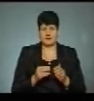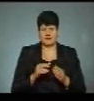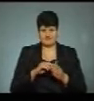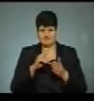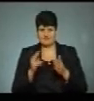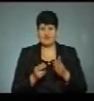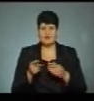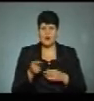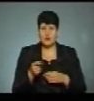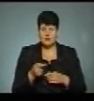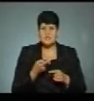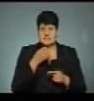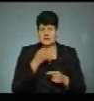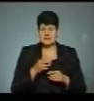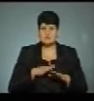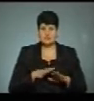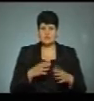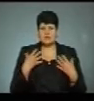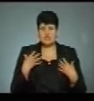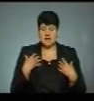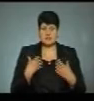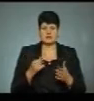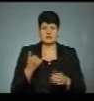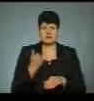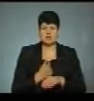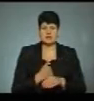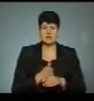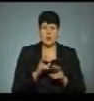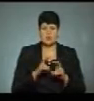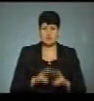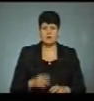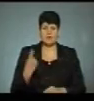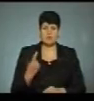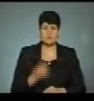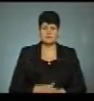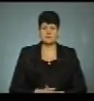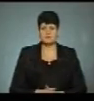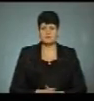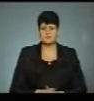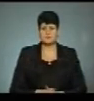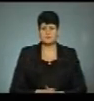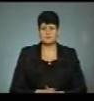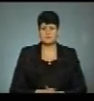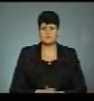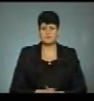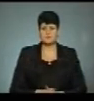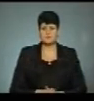сьогодні повідомив заступник начальника управління стратегічних розслідувань Нацполіції області Віталій Кравчук.